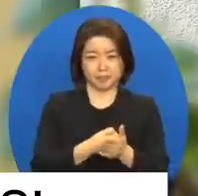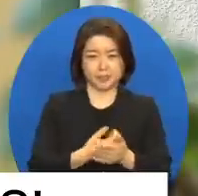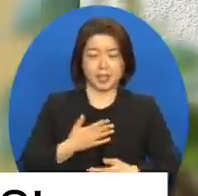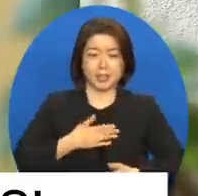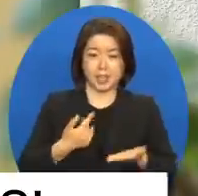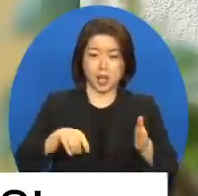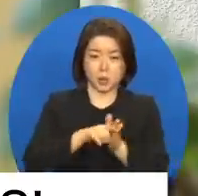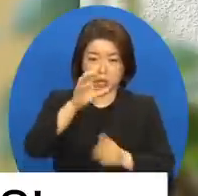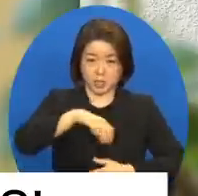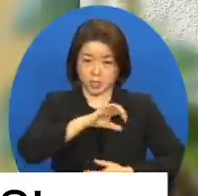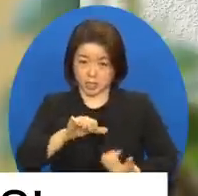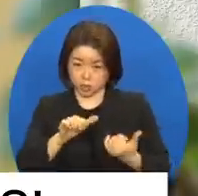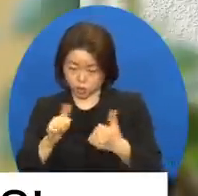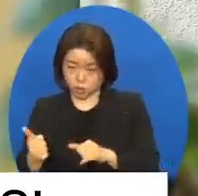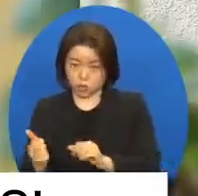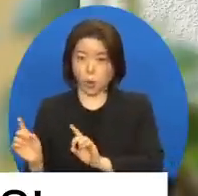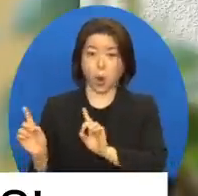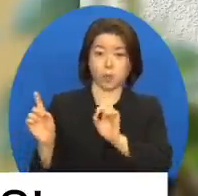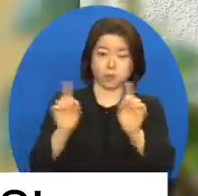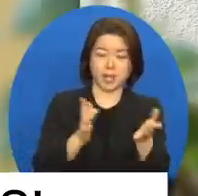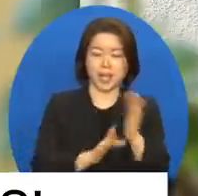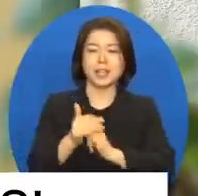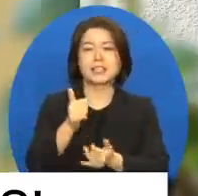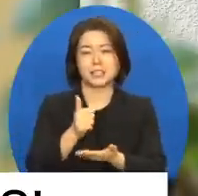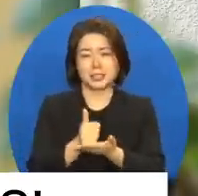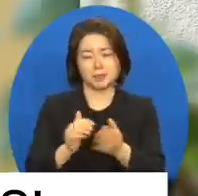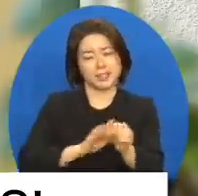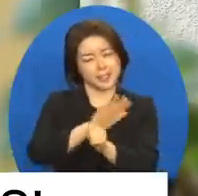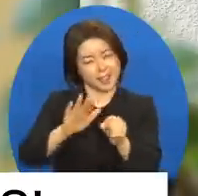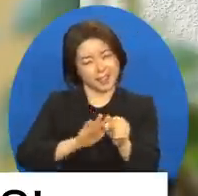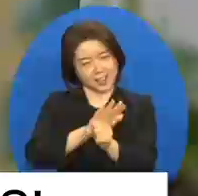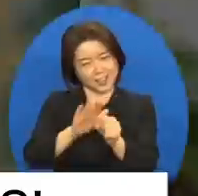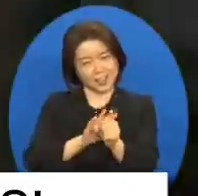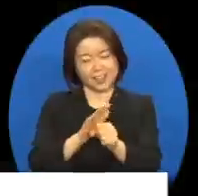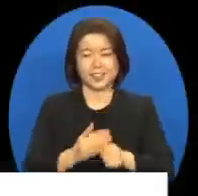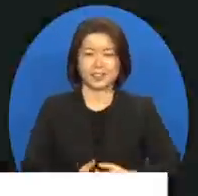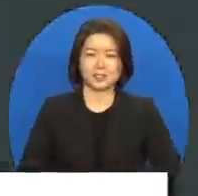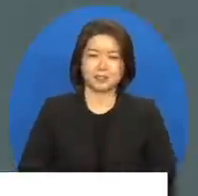나를 위해 십자가에 죽으시고 부활하신 예수님 사랑해요.